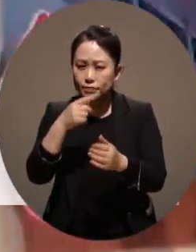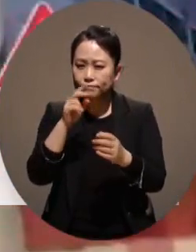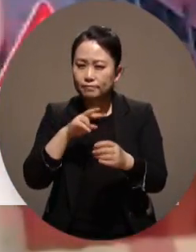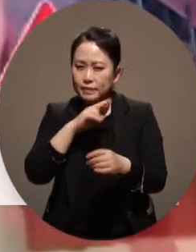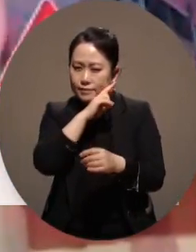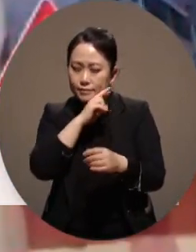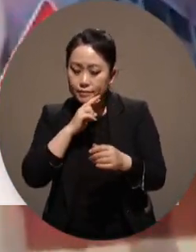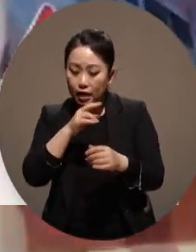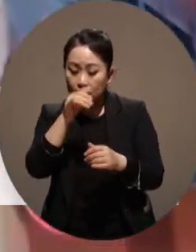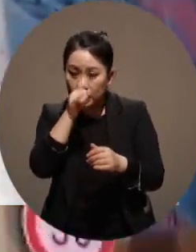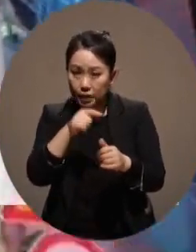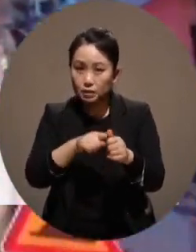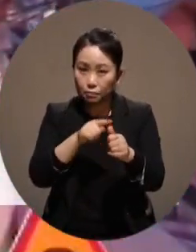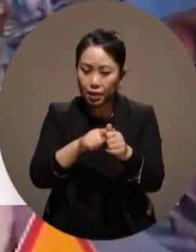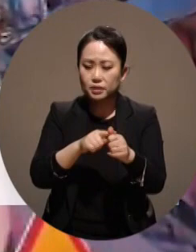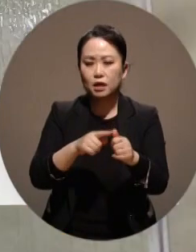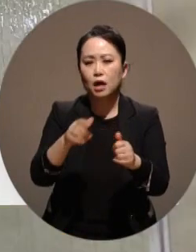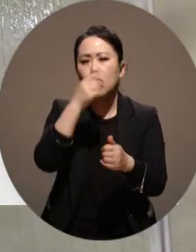채 발견됐습니다.